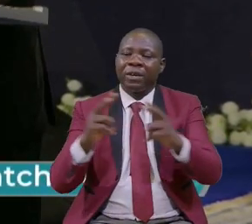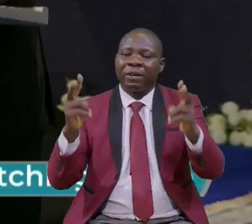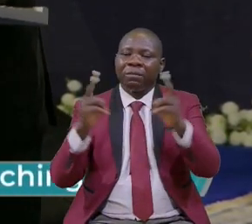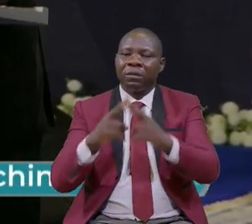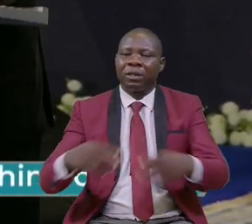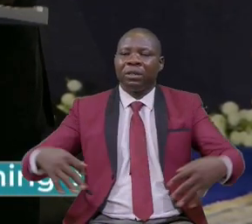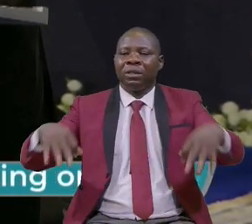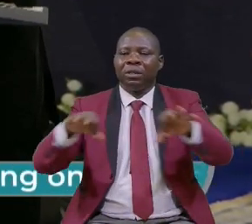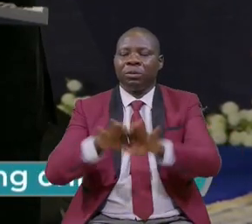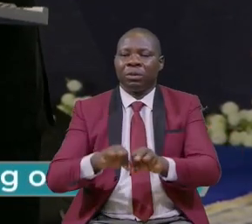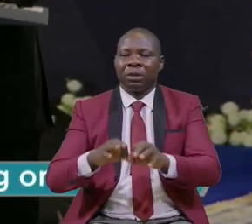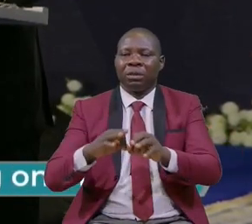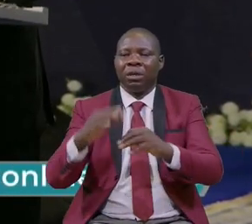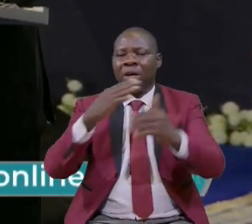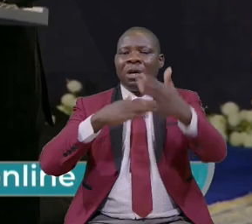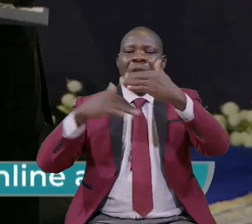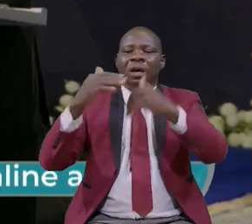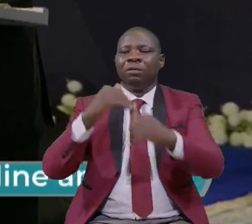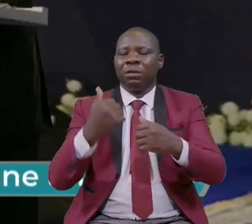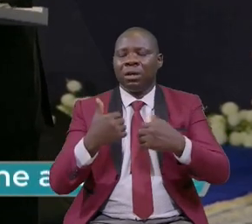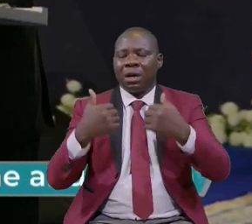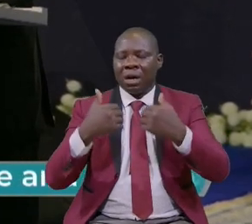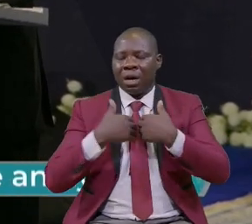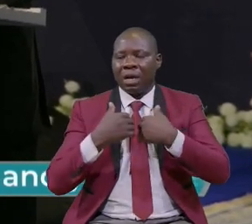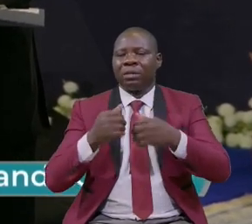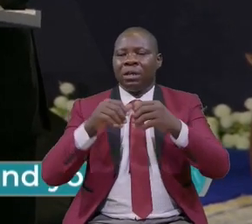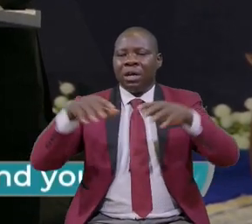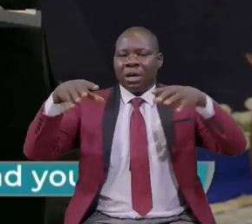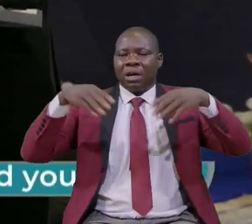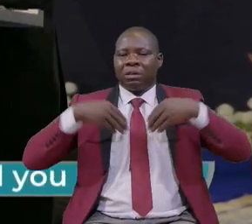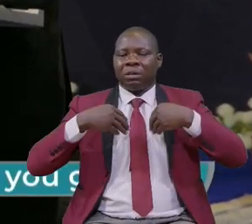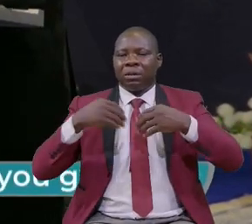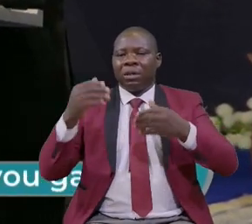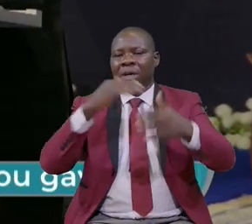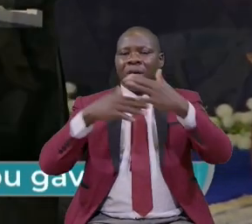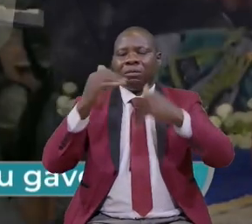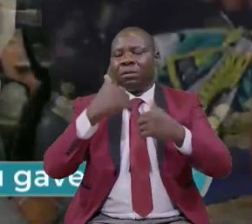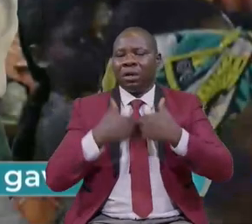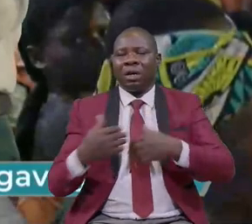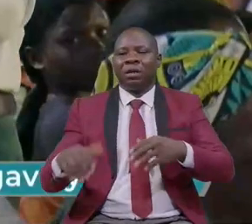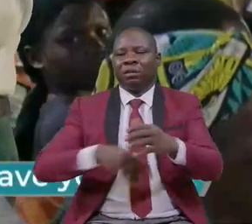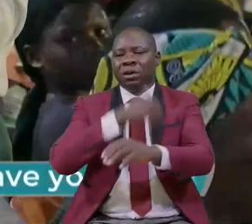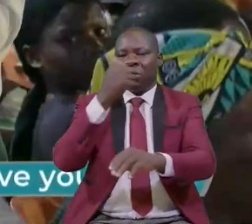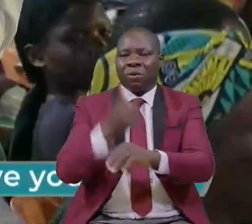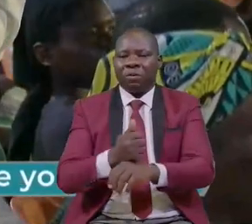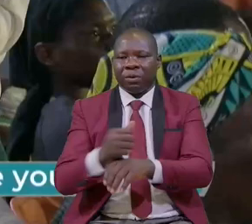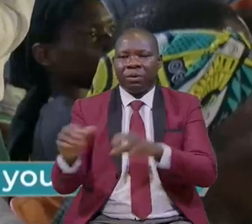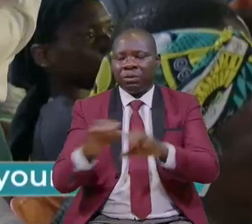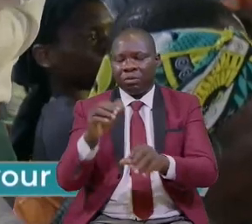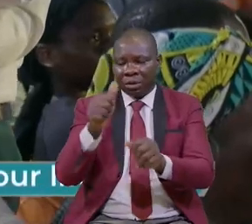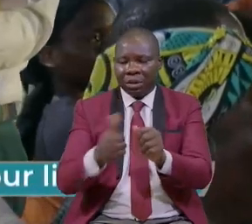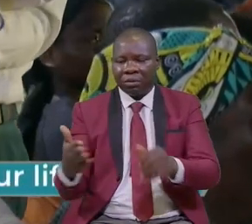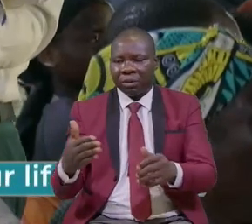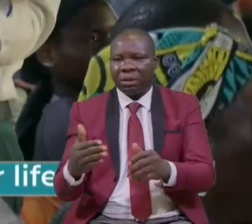prise et le ciel a accepté, le ciel a affirmé. Donc, faites toutes choses